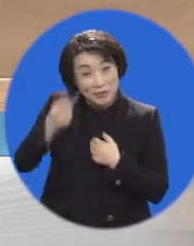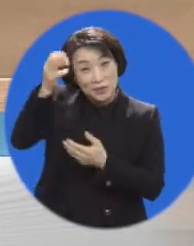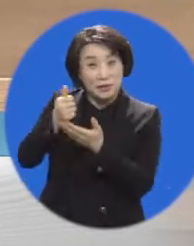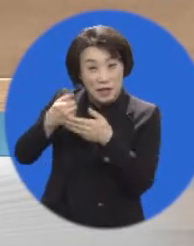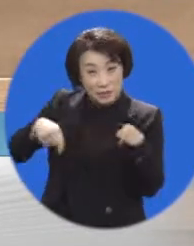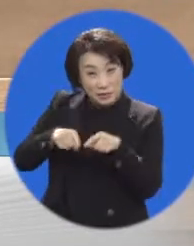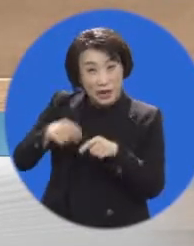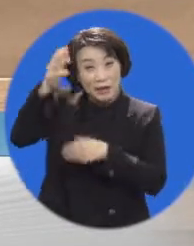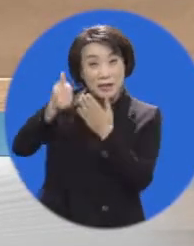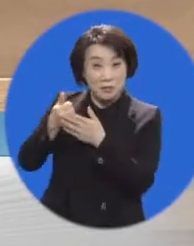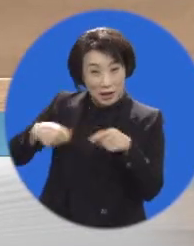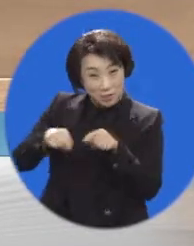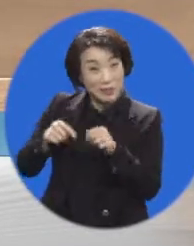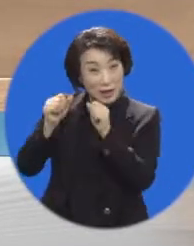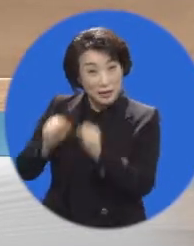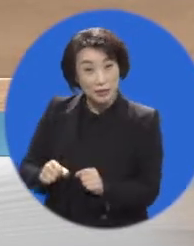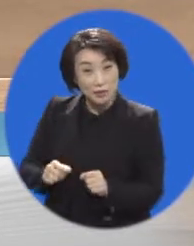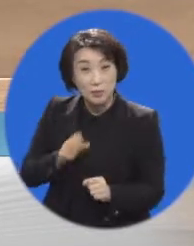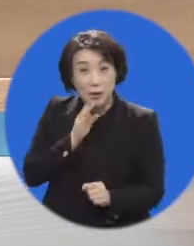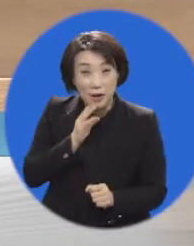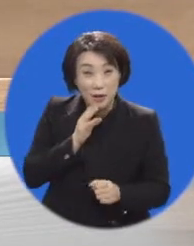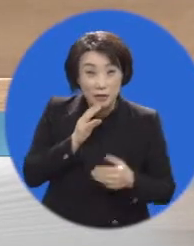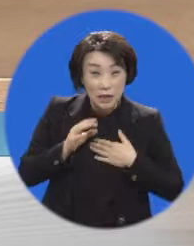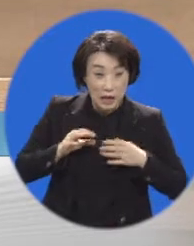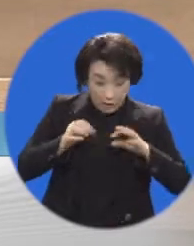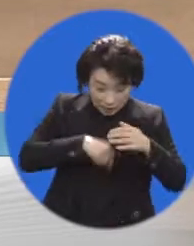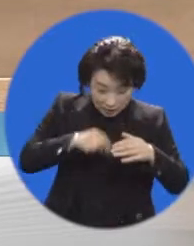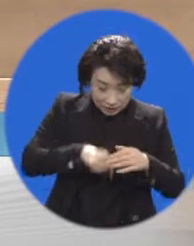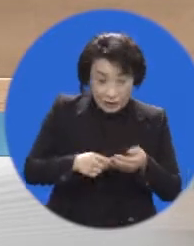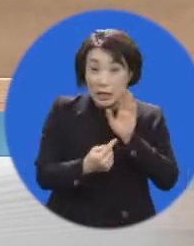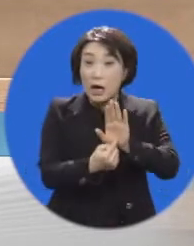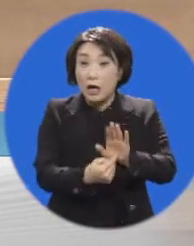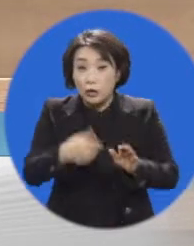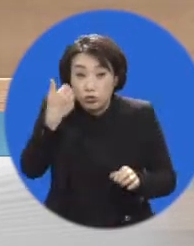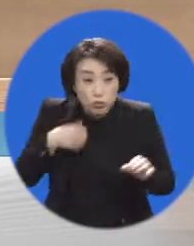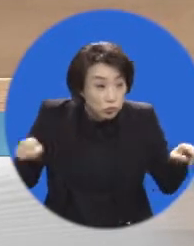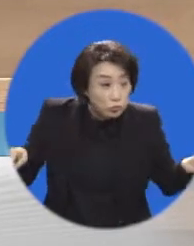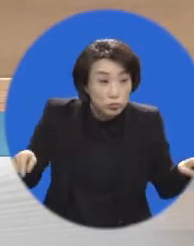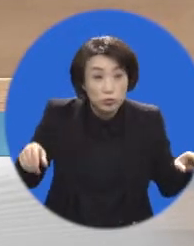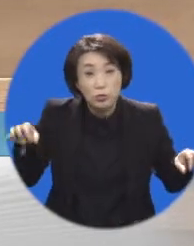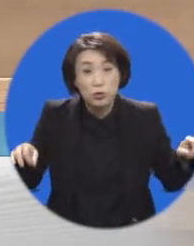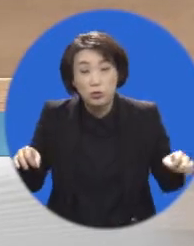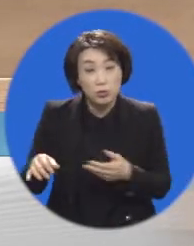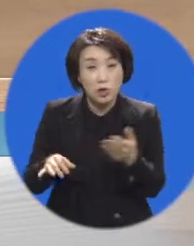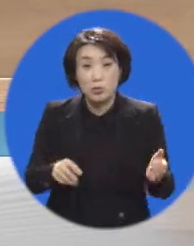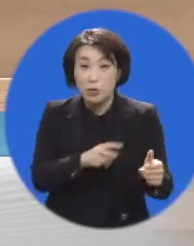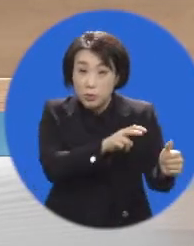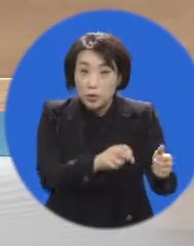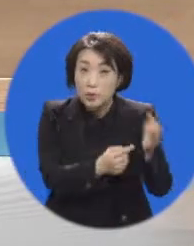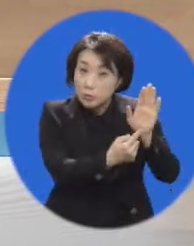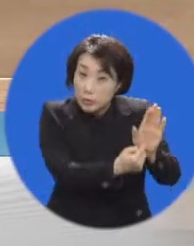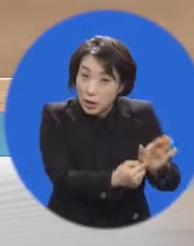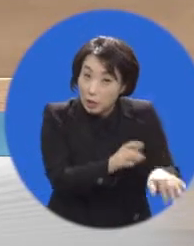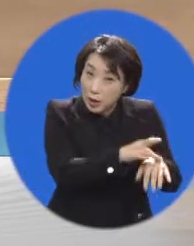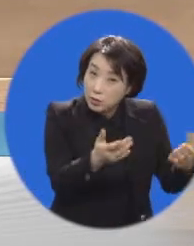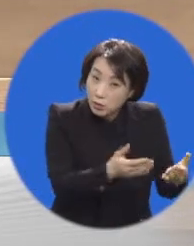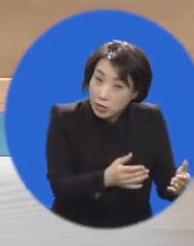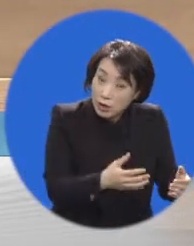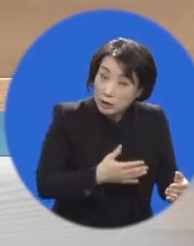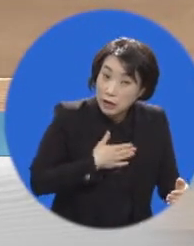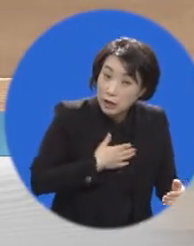하나님으로 계시니 네 속에 누가 너를 나타내는 누가 있느냐. 미움을 나타내는 마귀